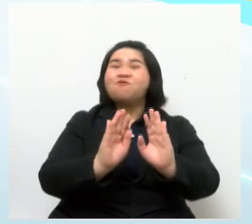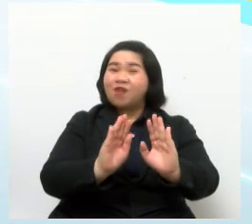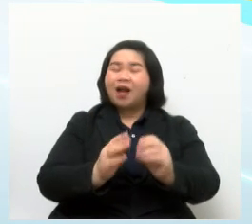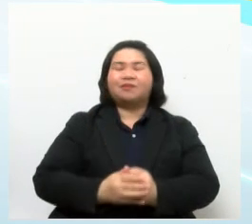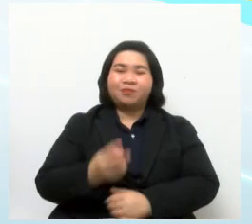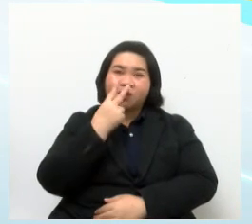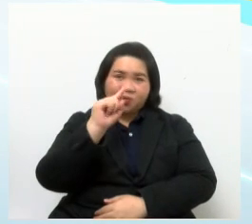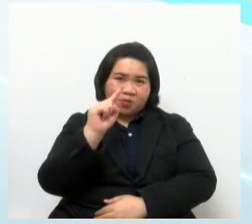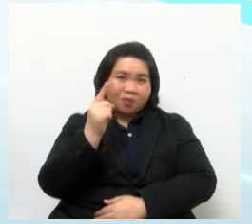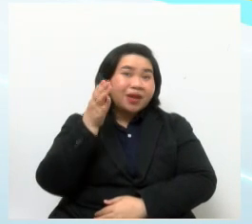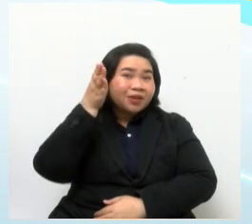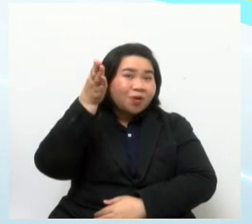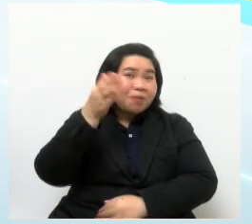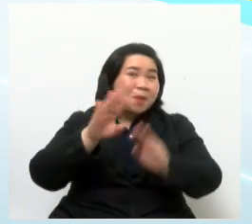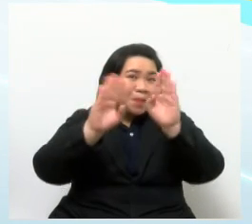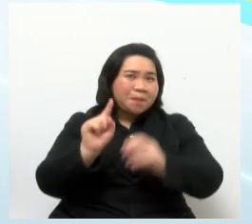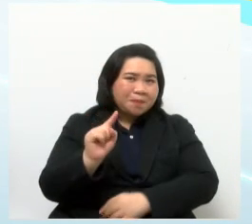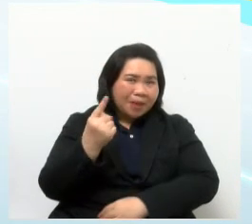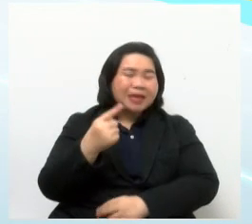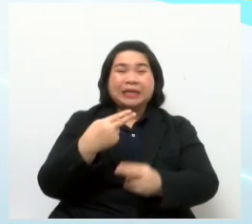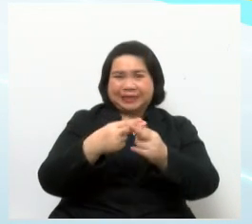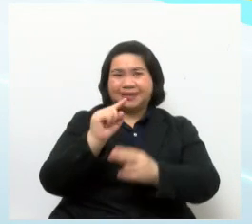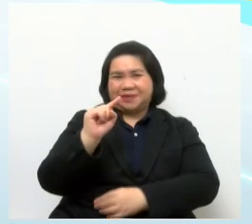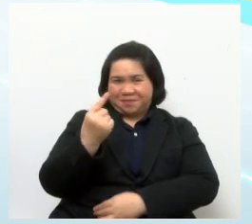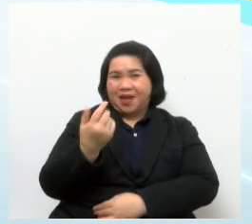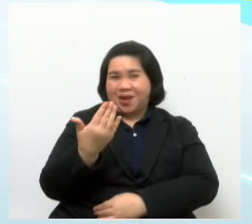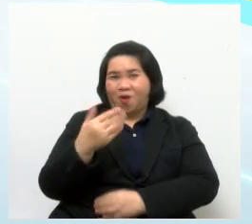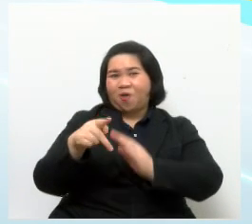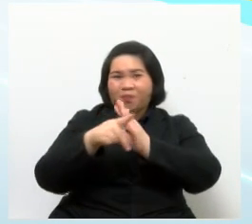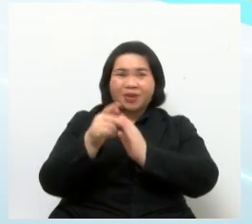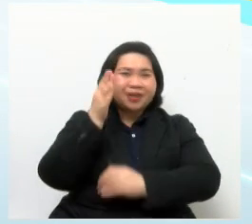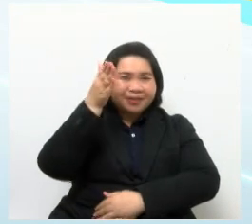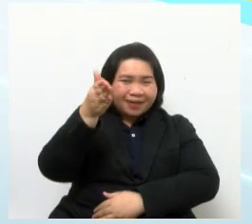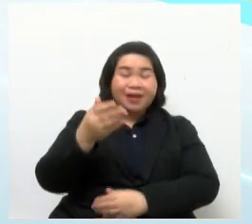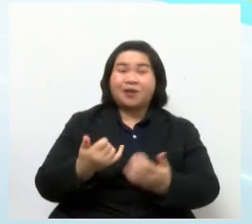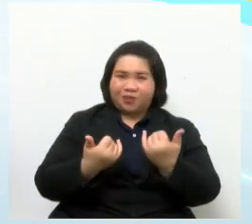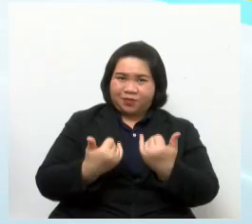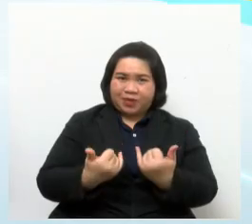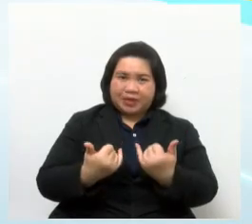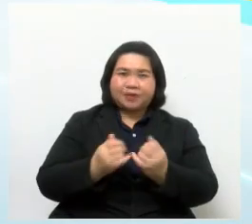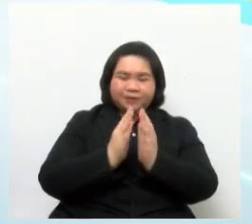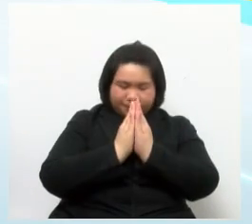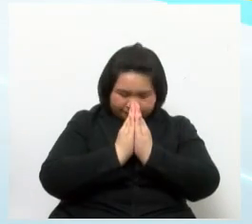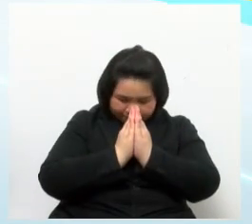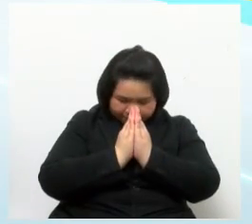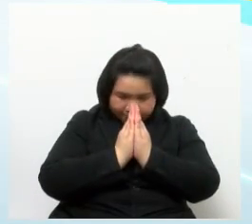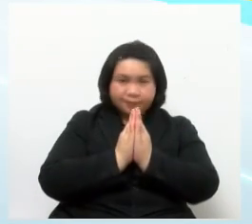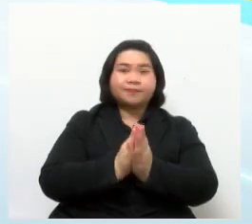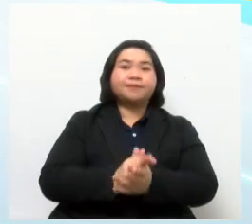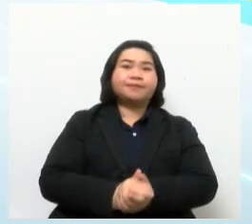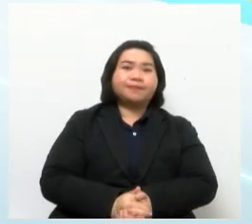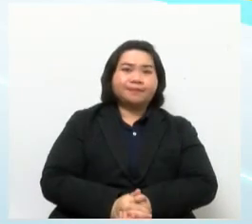ลับมาพบกันได้ใหม่ในรูปแบบรายการพร้อมชื่อรายการใหม่ในวันพฤหัสหน้าสำหรับวันนี้สวัสดีค่ะ